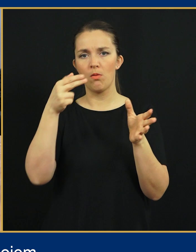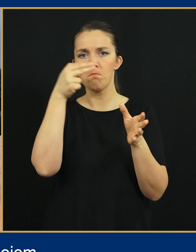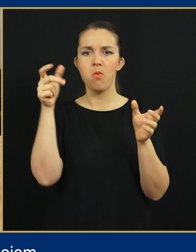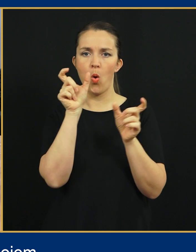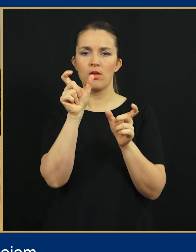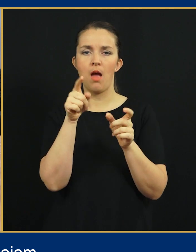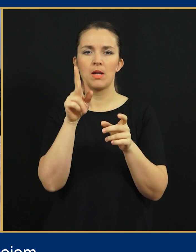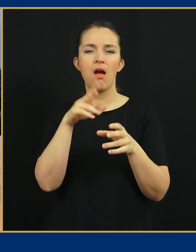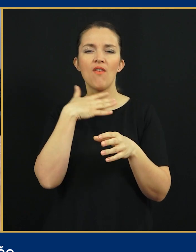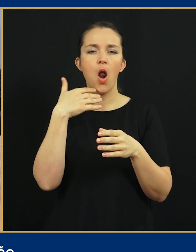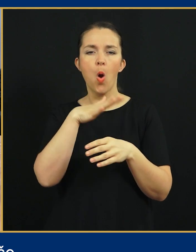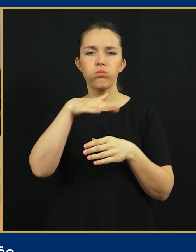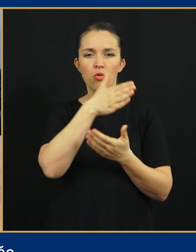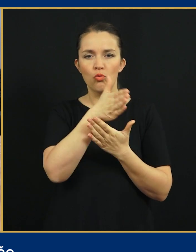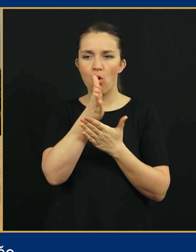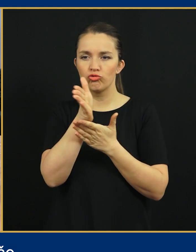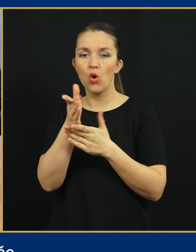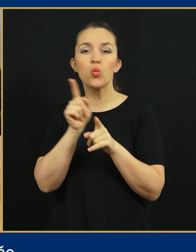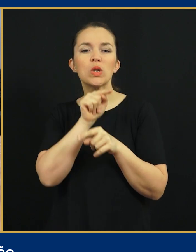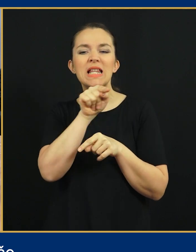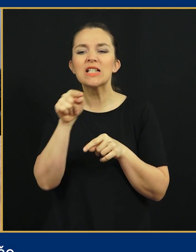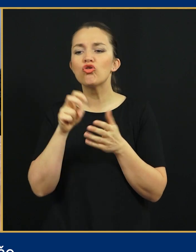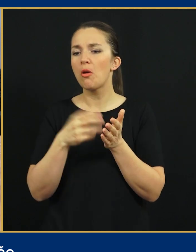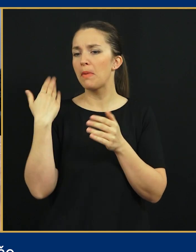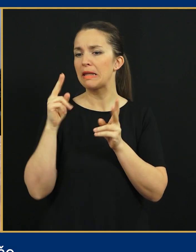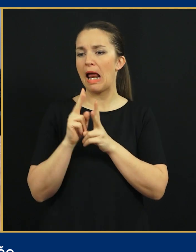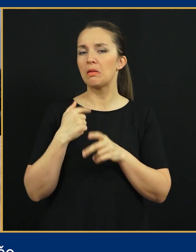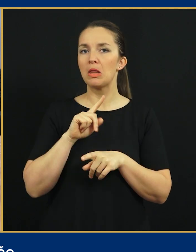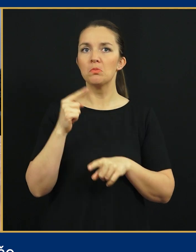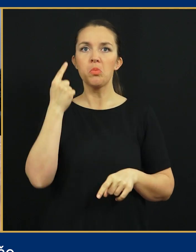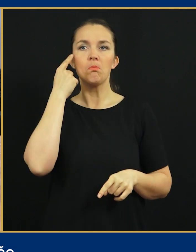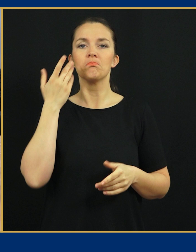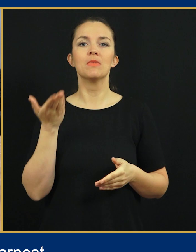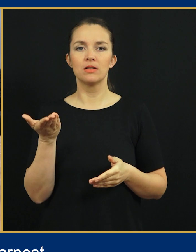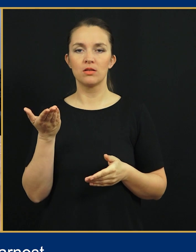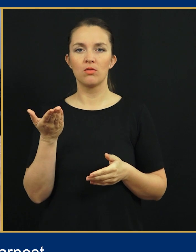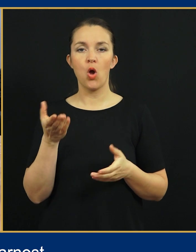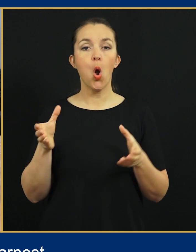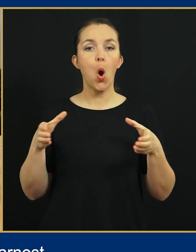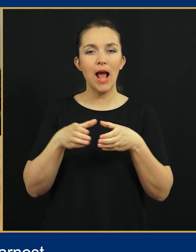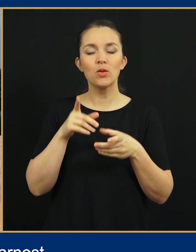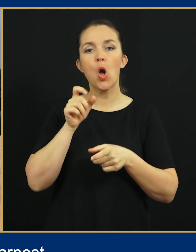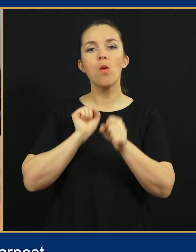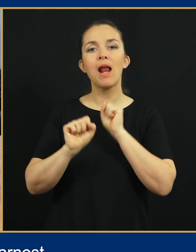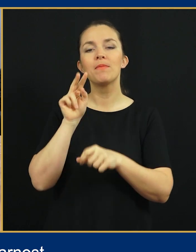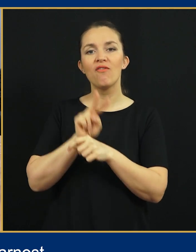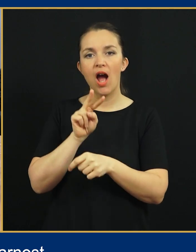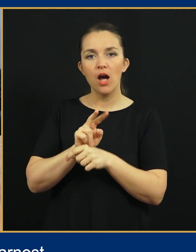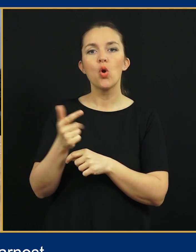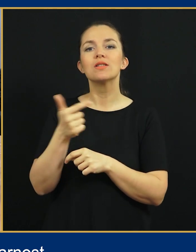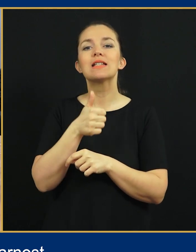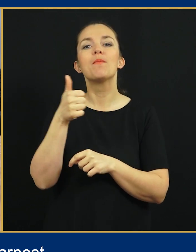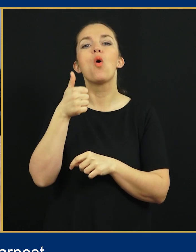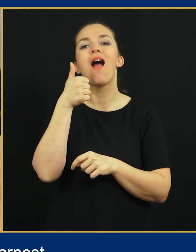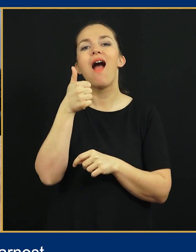veliko področij, tudi takih, na katere še pred kratkim nismo pomislili. Kolektivna in obrambna varnost sta le